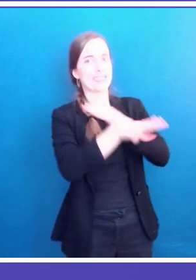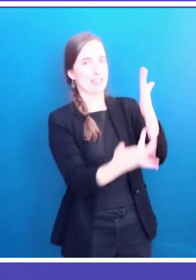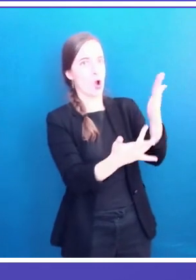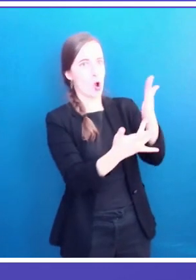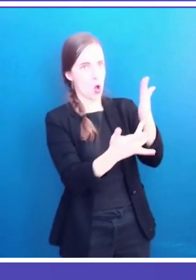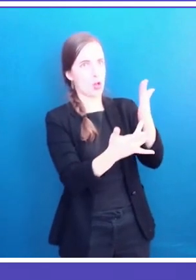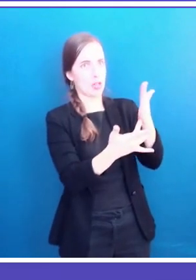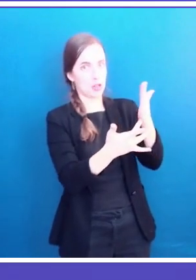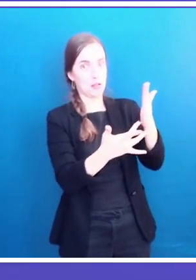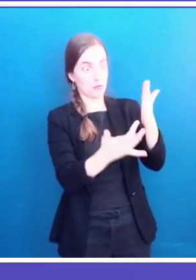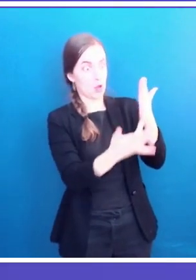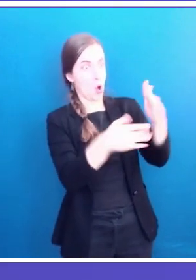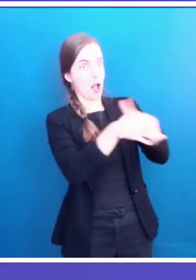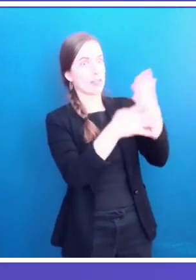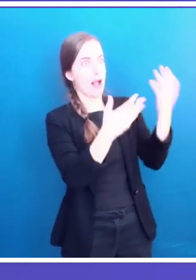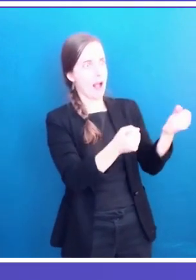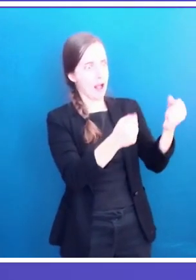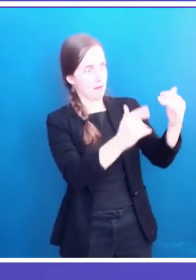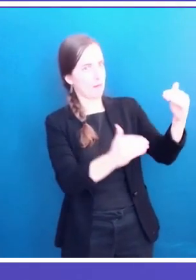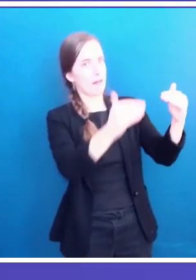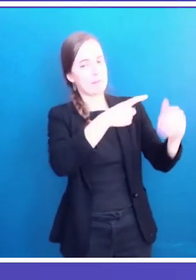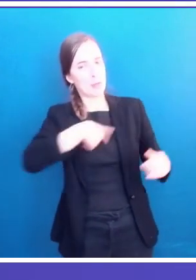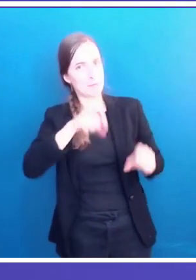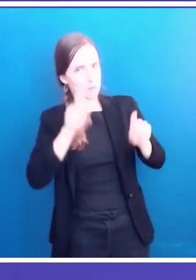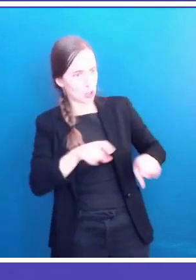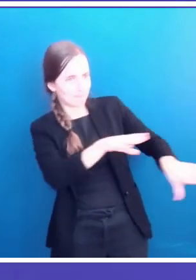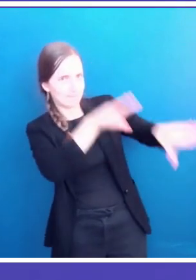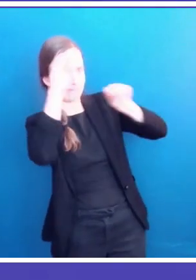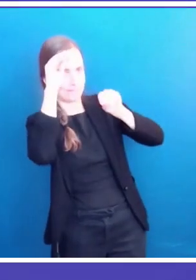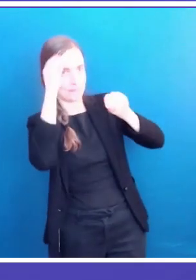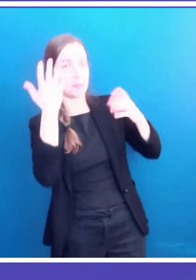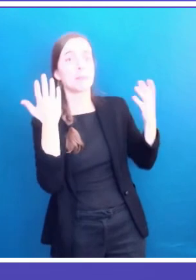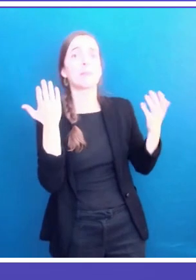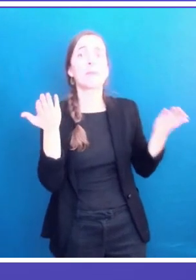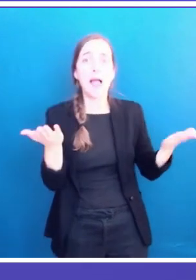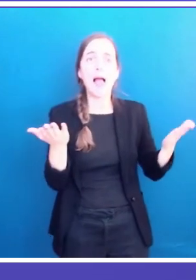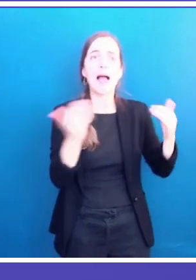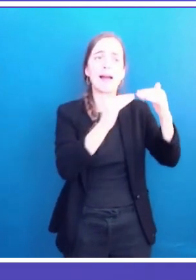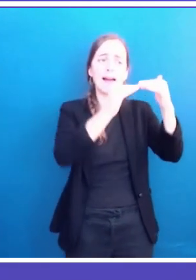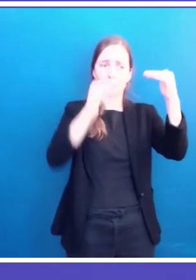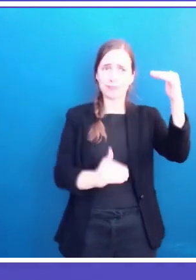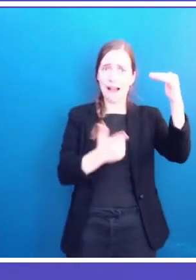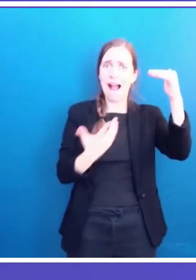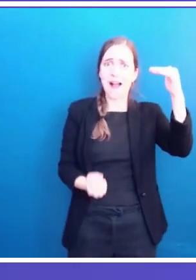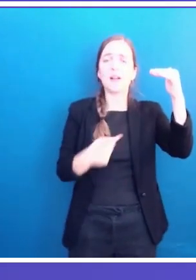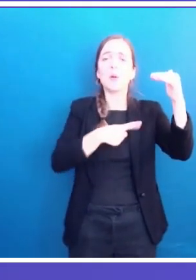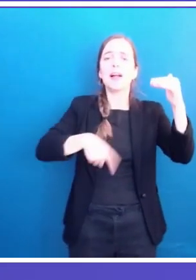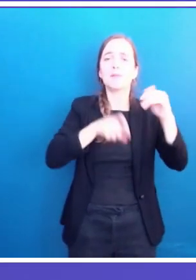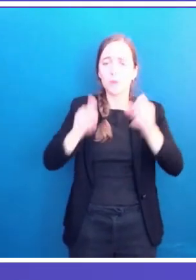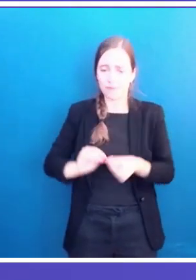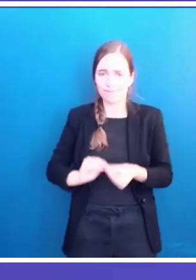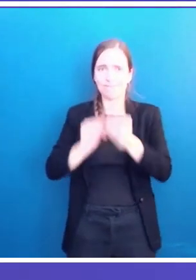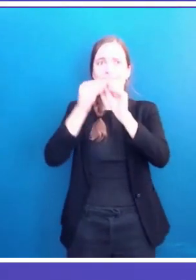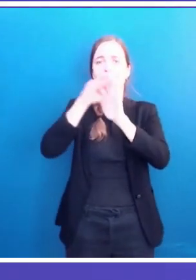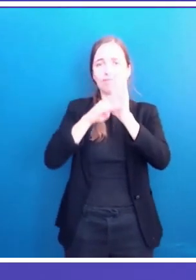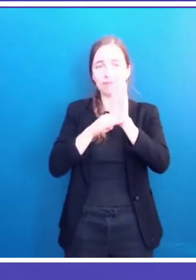التكنولوجيا. بالنسبة للإتجار والتدابير المطلوبة لمكافحة الإتجار بالأشخاص، هناك العديد